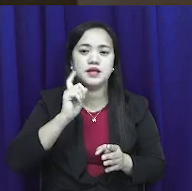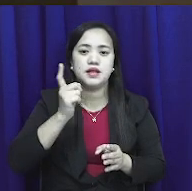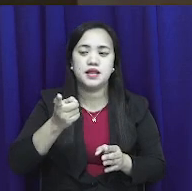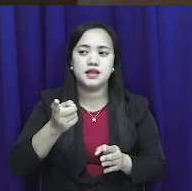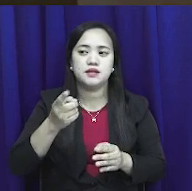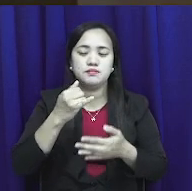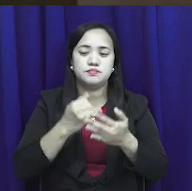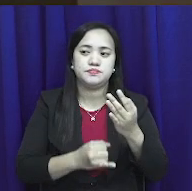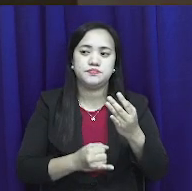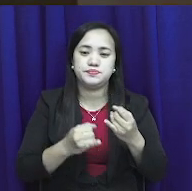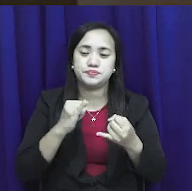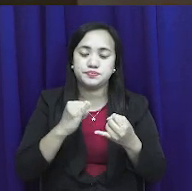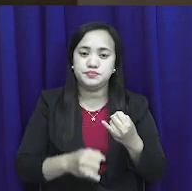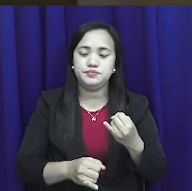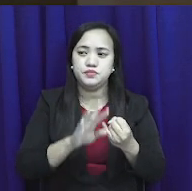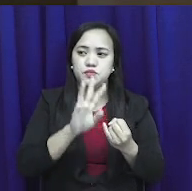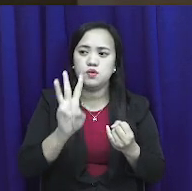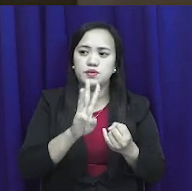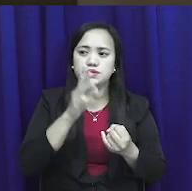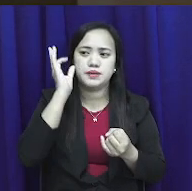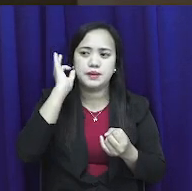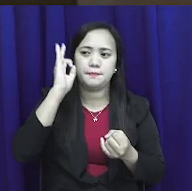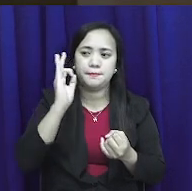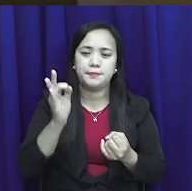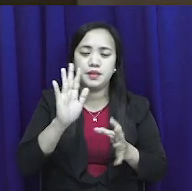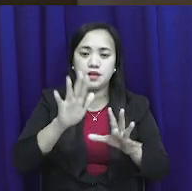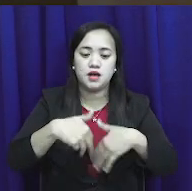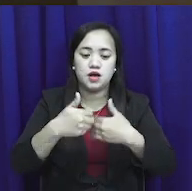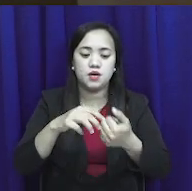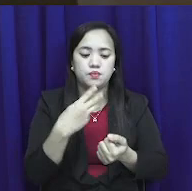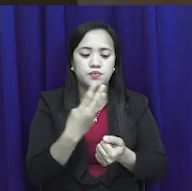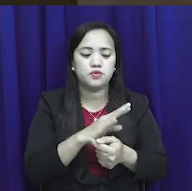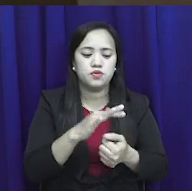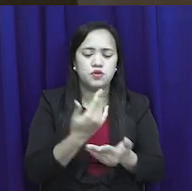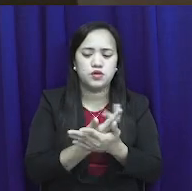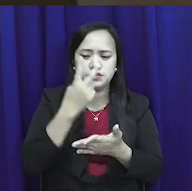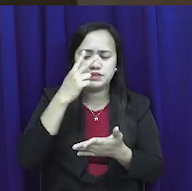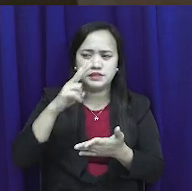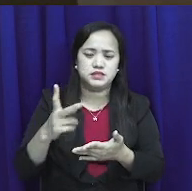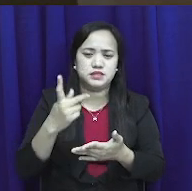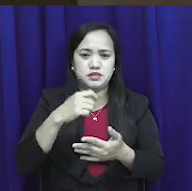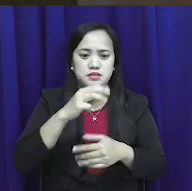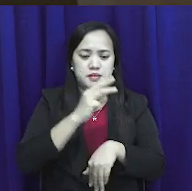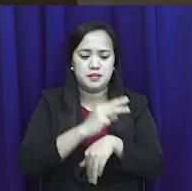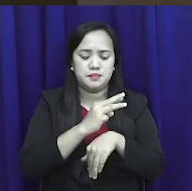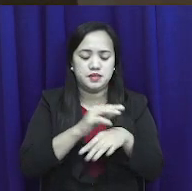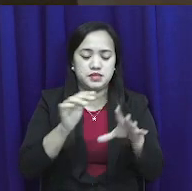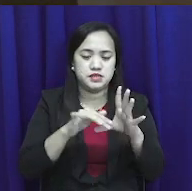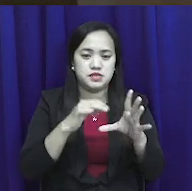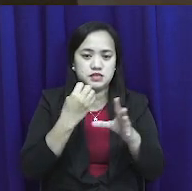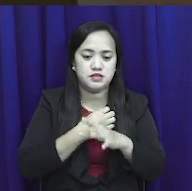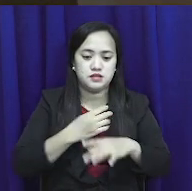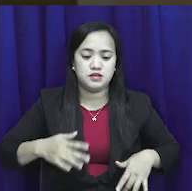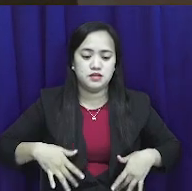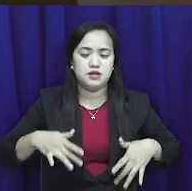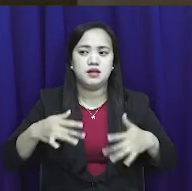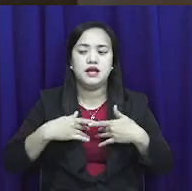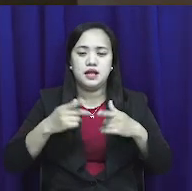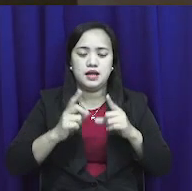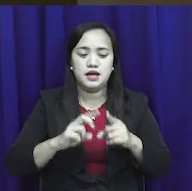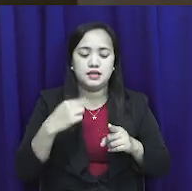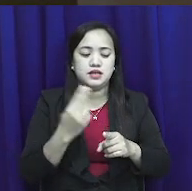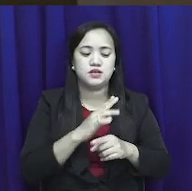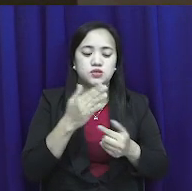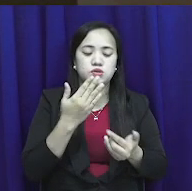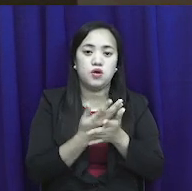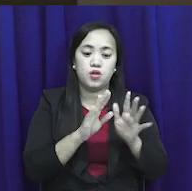regarding yung ating Paano tayo mag Paano natin estimahin yung ating Ministry sa ating family Let us work on